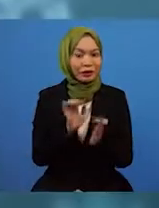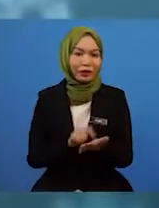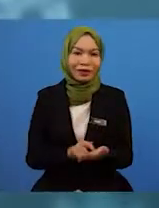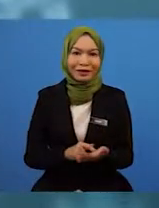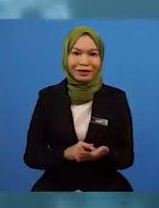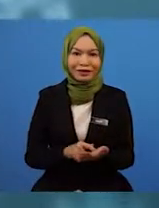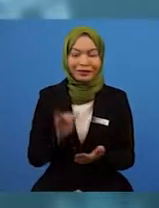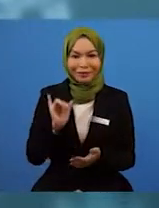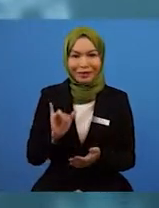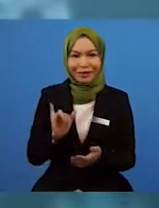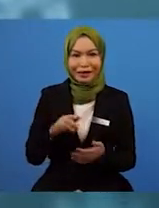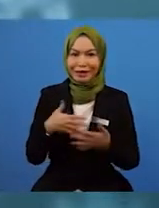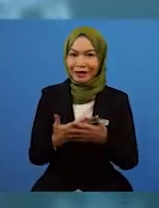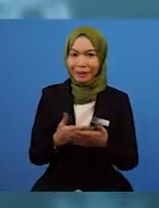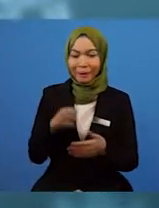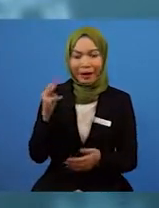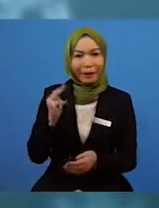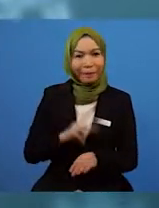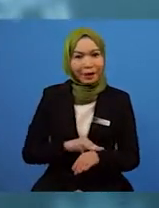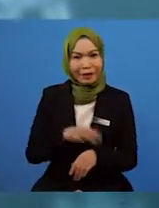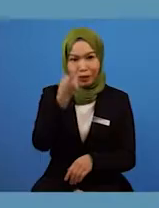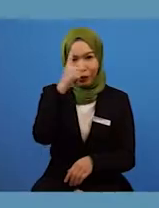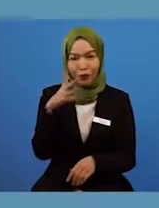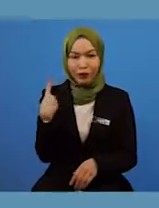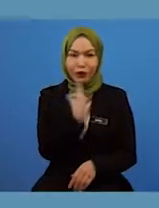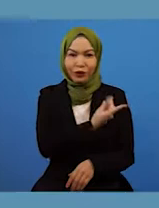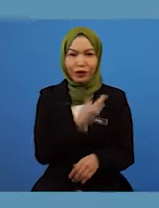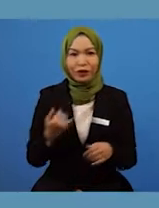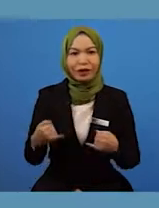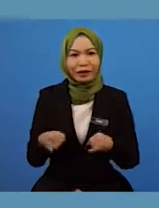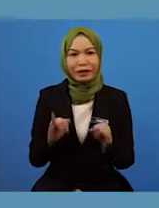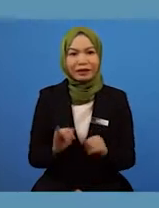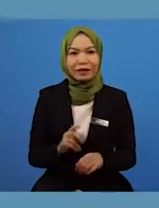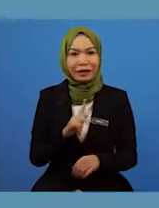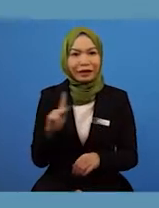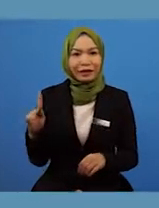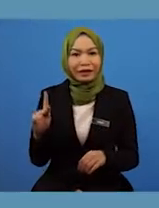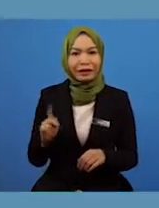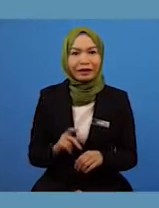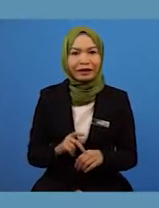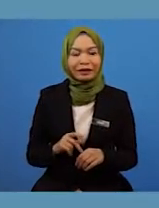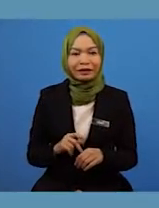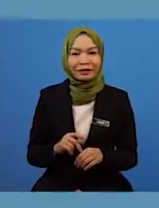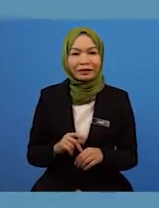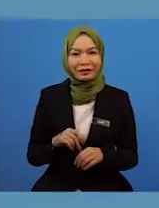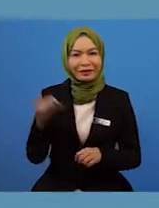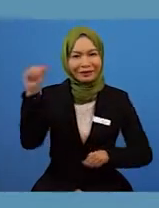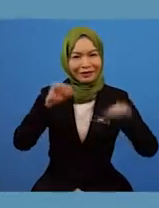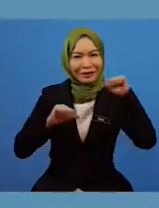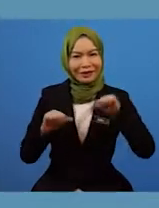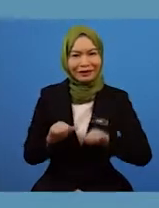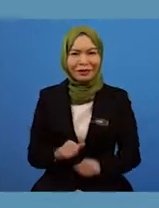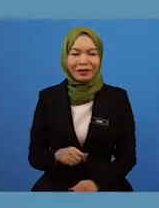Ha, tibalah masanya untuk kita menjalankan eksperimen. Jom kita ke makmal.